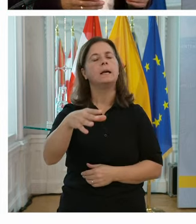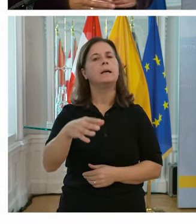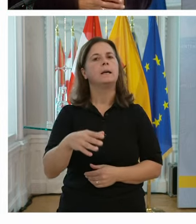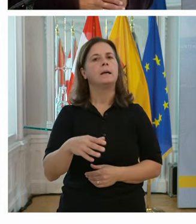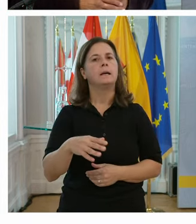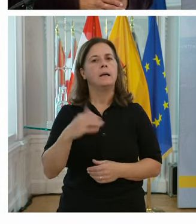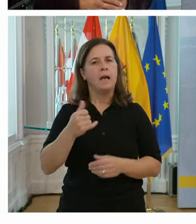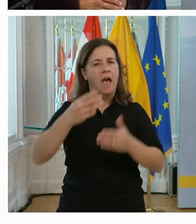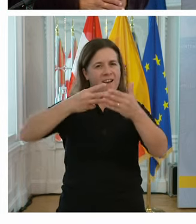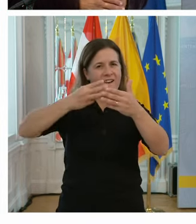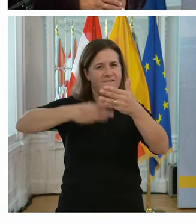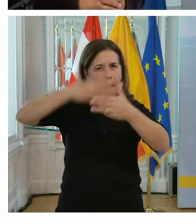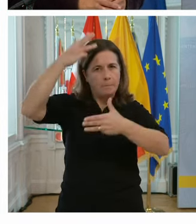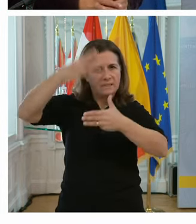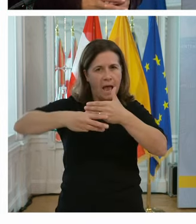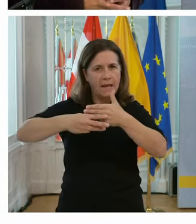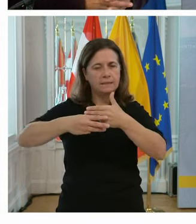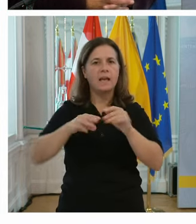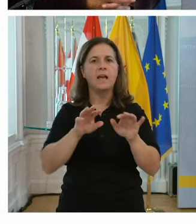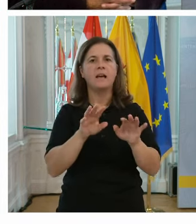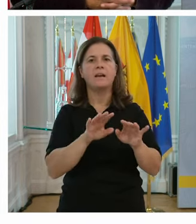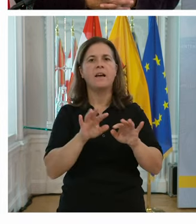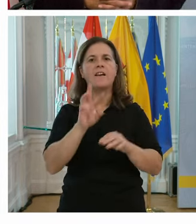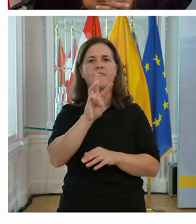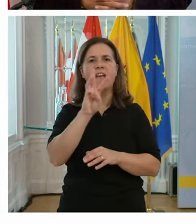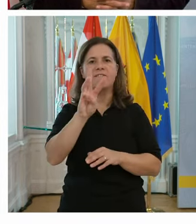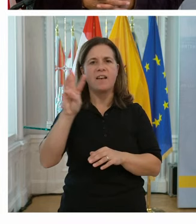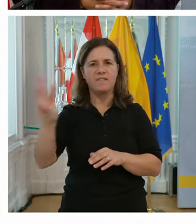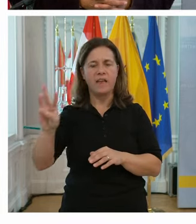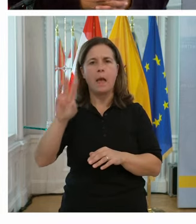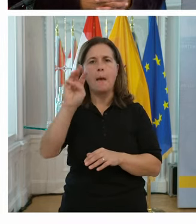Sie gehen auf die Webseite, geben ein